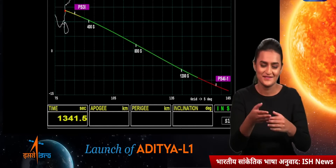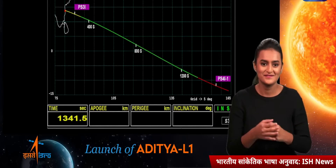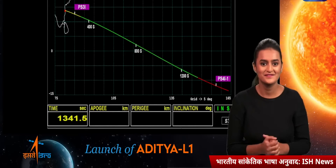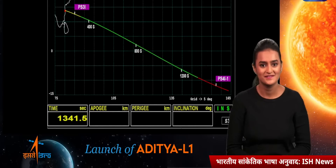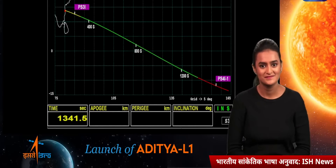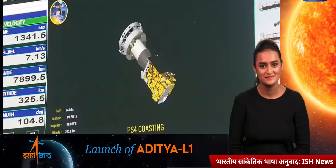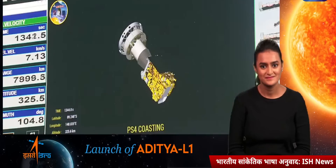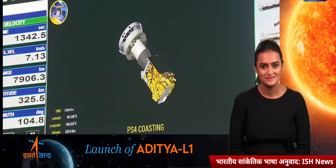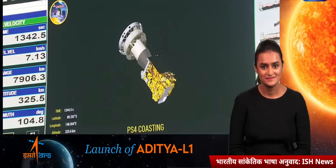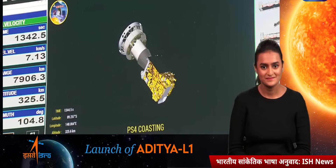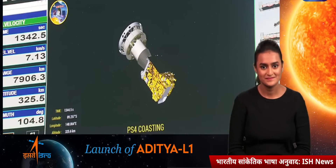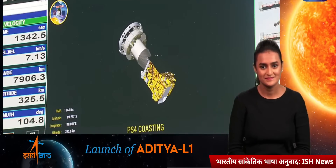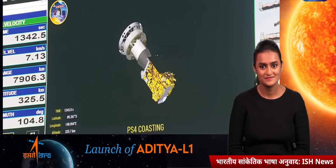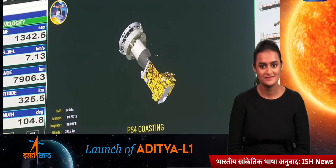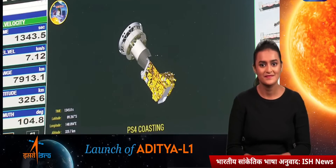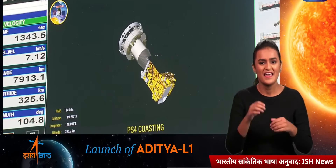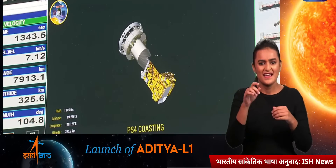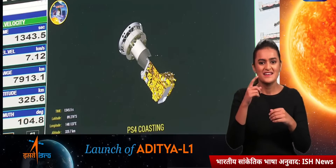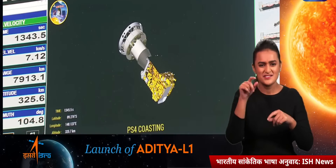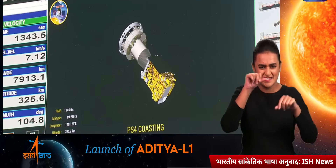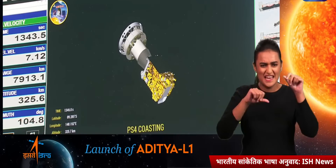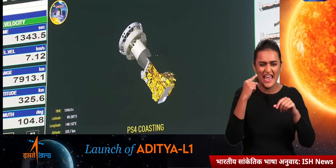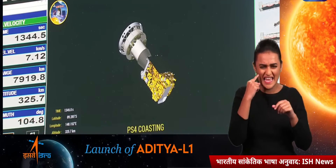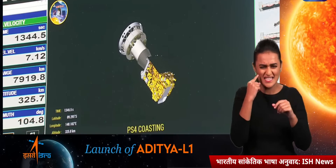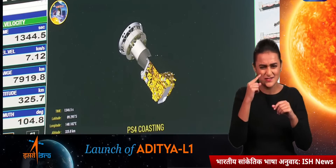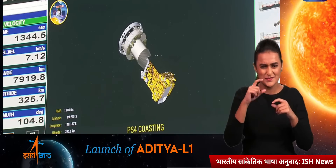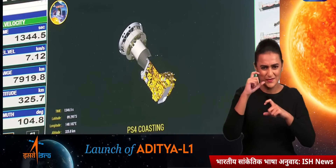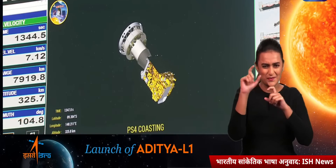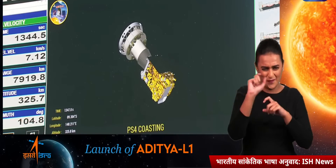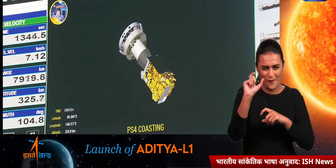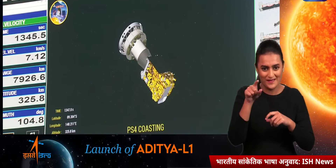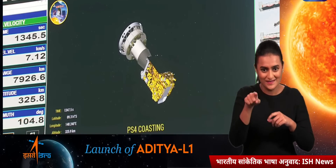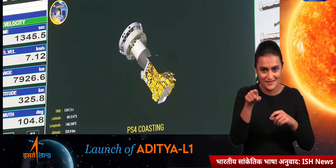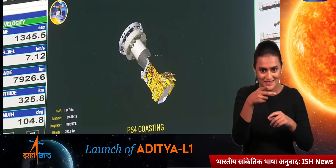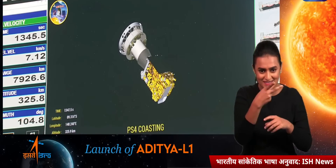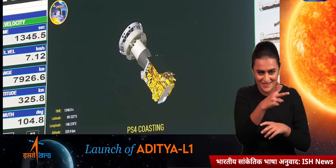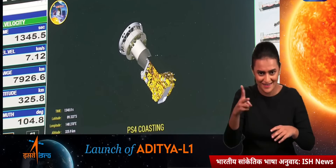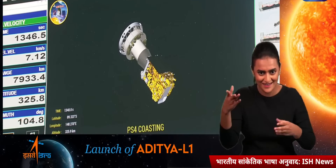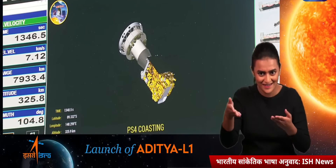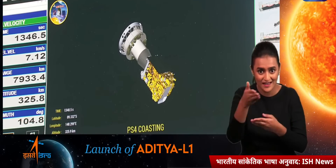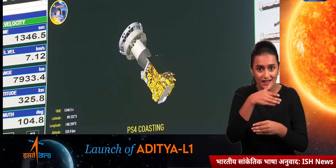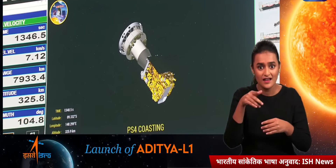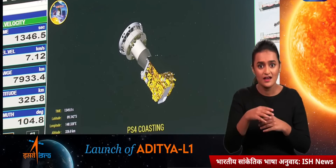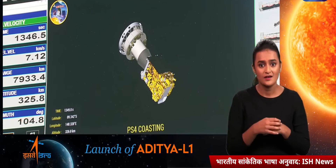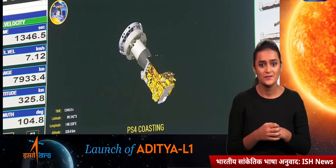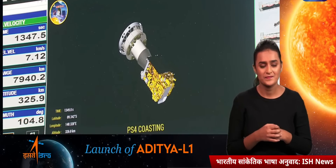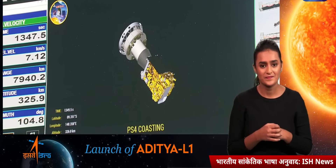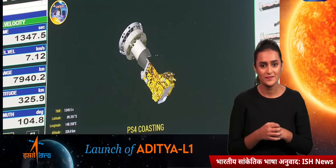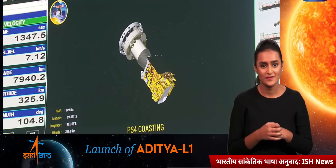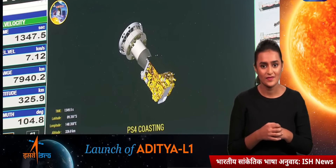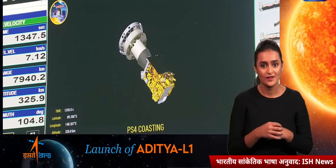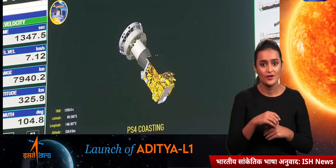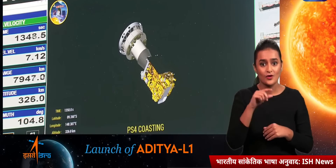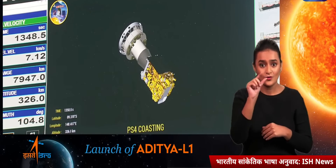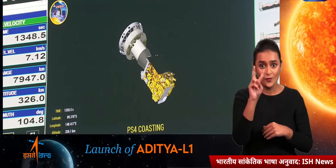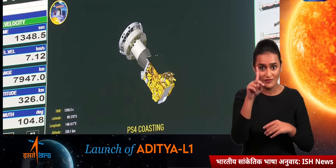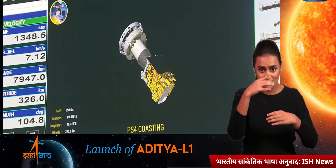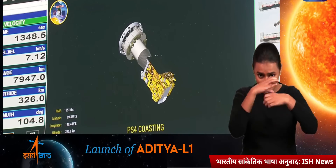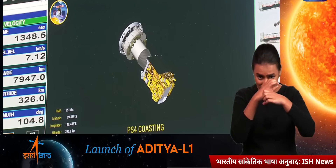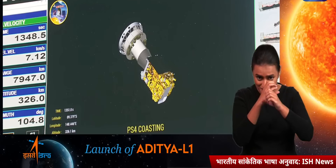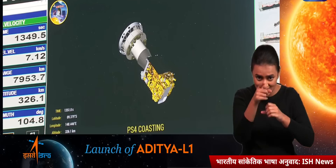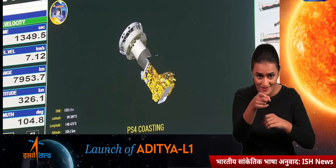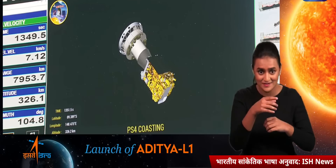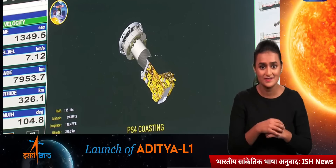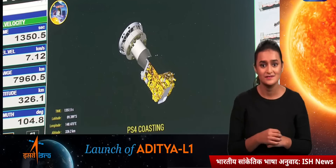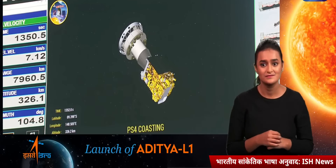VLC इंडियन इंस्टीट्यूट ऑफ एस्ट्रोफिजिक्स बेंगलुरु द्वारा तैयार किया गया है। सोलर अल्ट्रावायलेट इमेजिंग टेलीस्कोप सूट इंटर